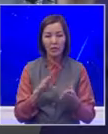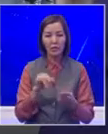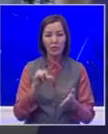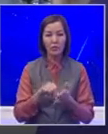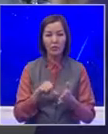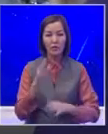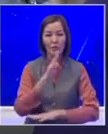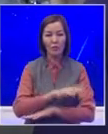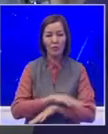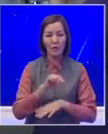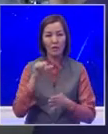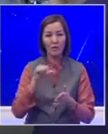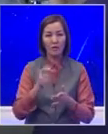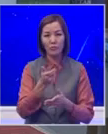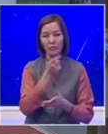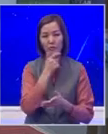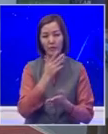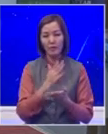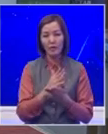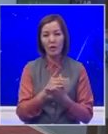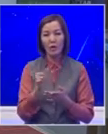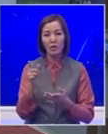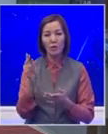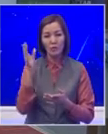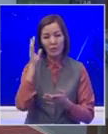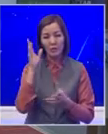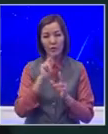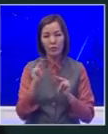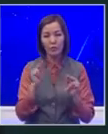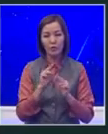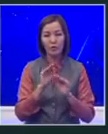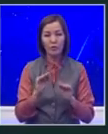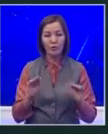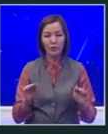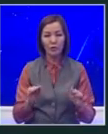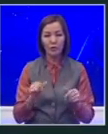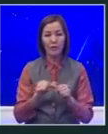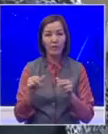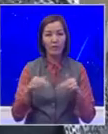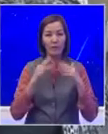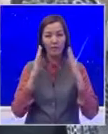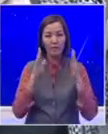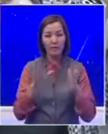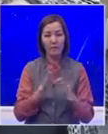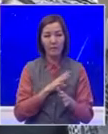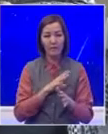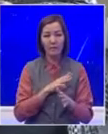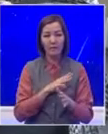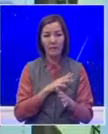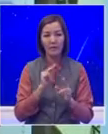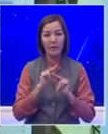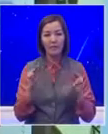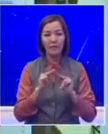в открытых уроках воочию убедившись в знаниях учителей и учеников но особое внимание все же было уделено